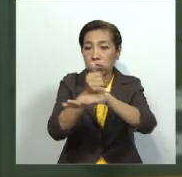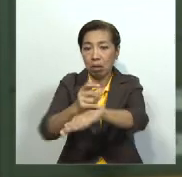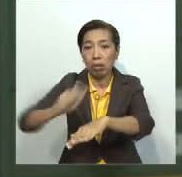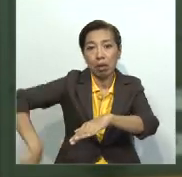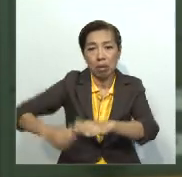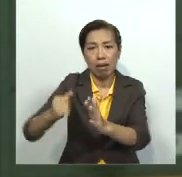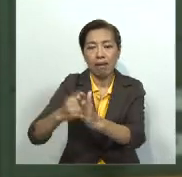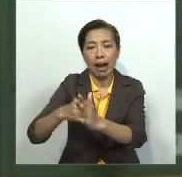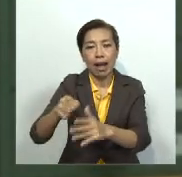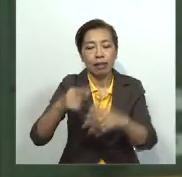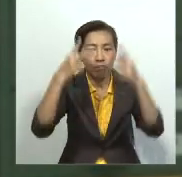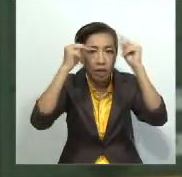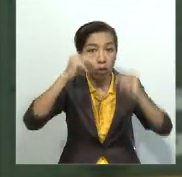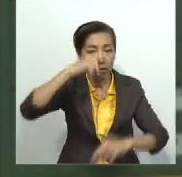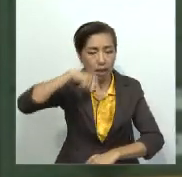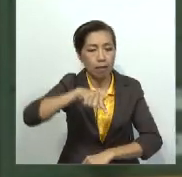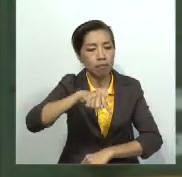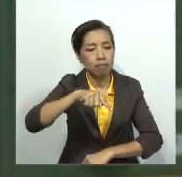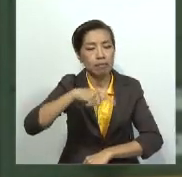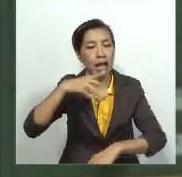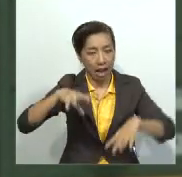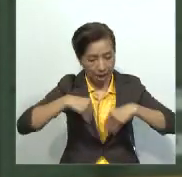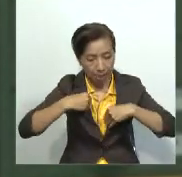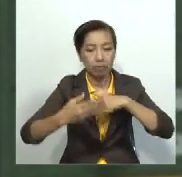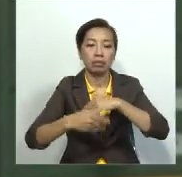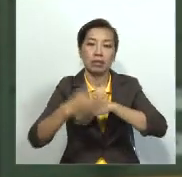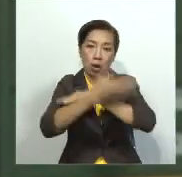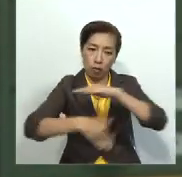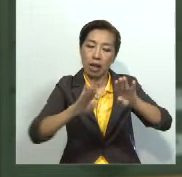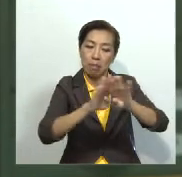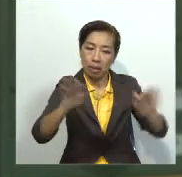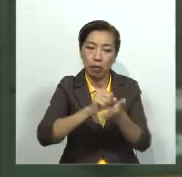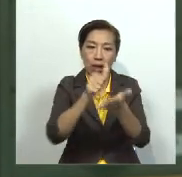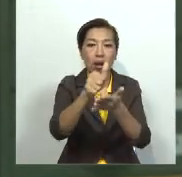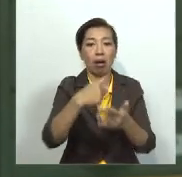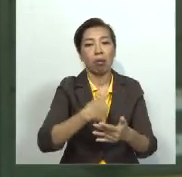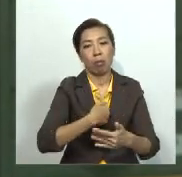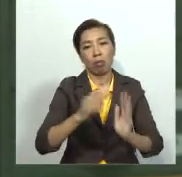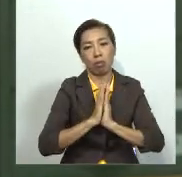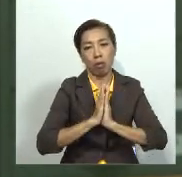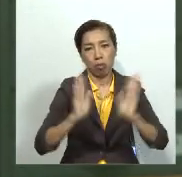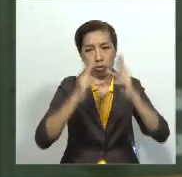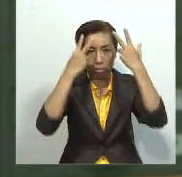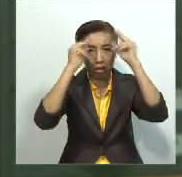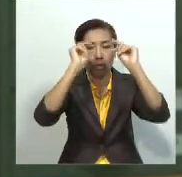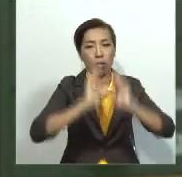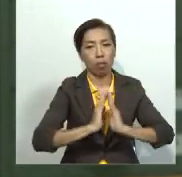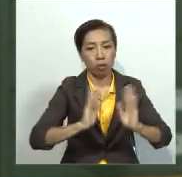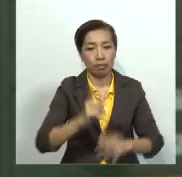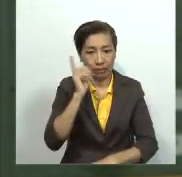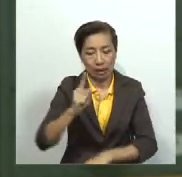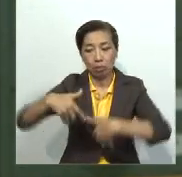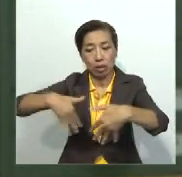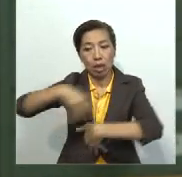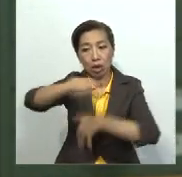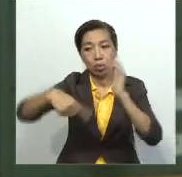ซึ่งท่านยอมที่จะเปิดให้เราได้ใช้กันต้องกราบขอบพระคุณท่านนายกฮะซึ่งไม่ว่าคนสระแก้ว